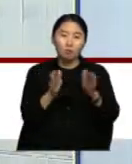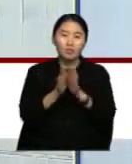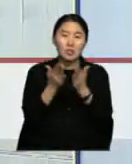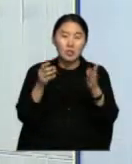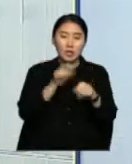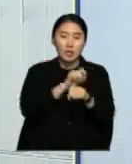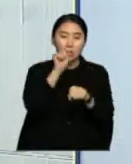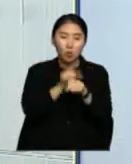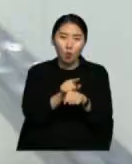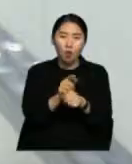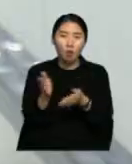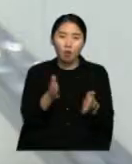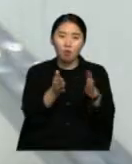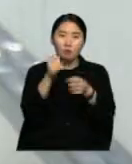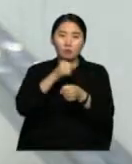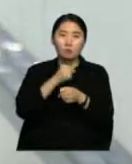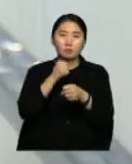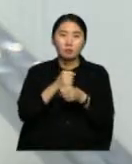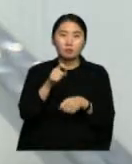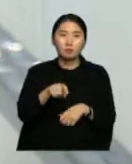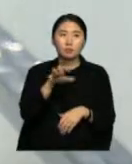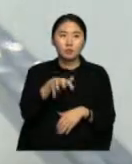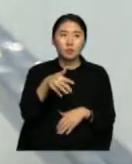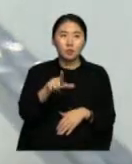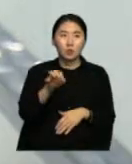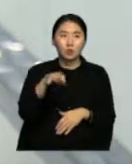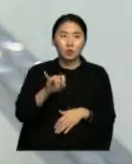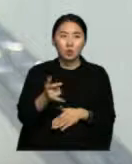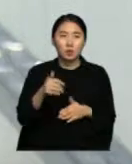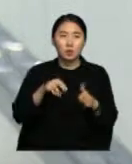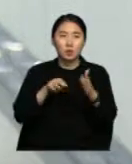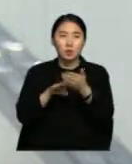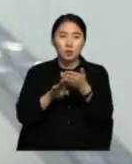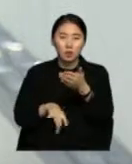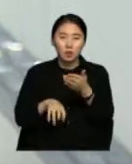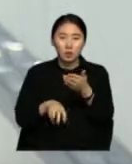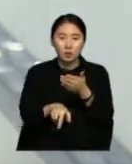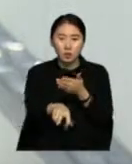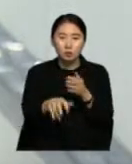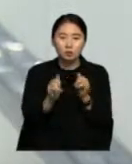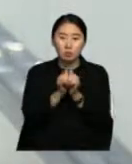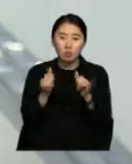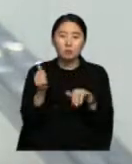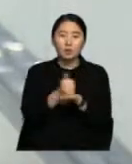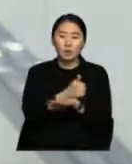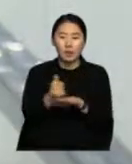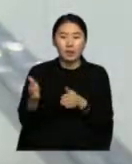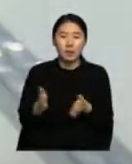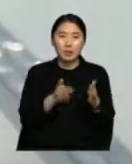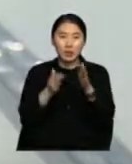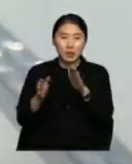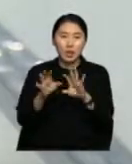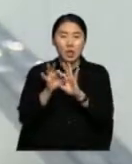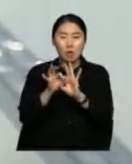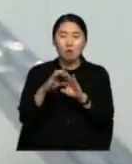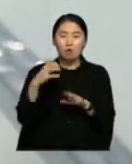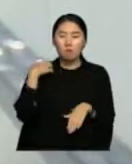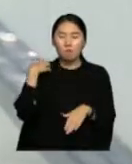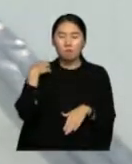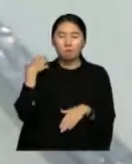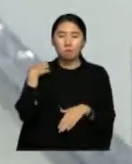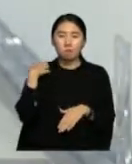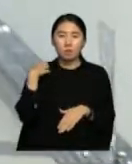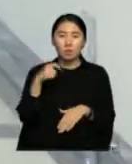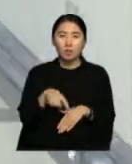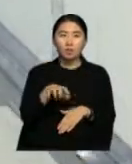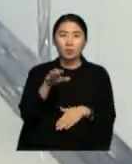거리가 조성됩니다. 이곳은 청진동 지하 보행로인데요. 지금 사람들이 다니는 통로 역할만 하고 있습니다.